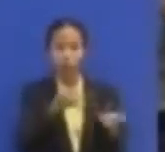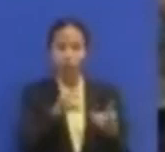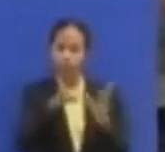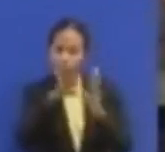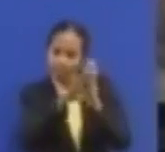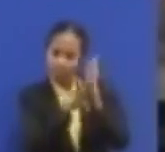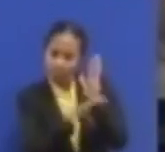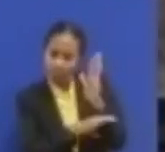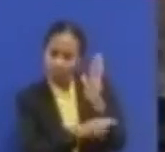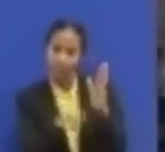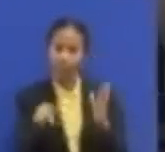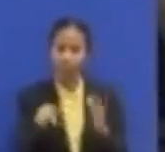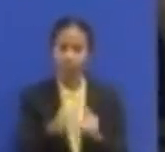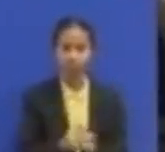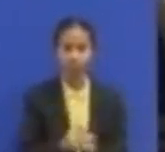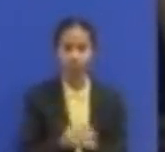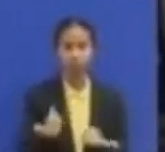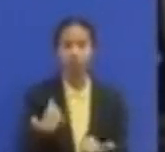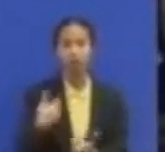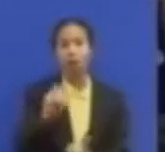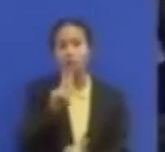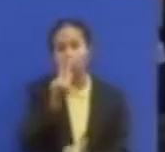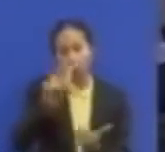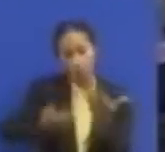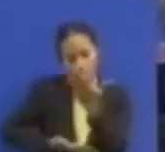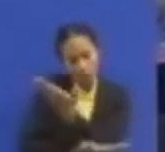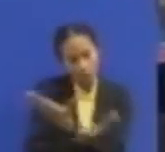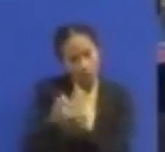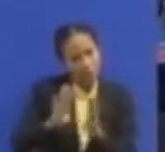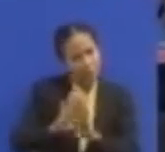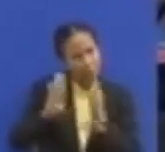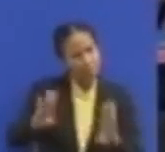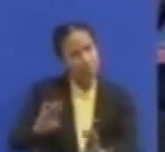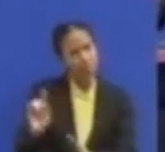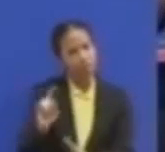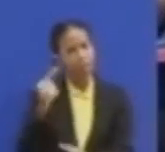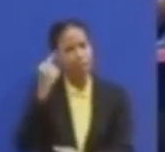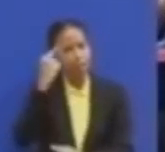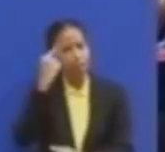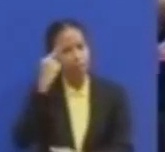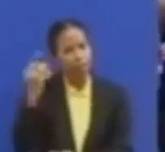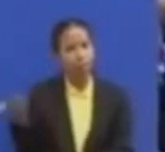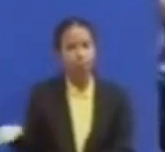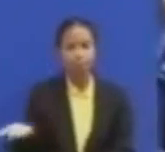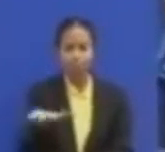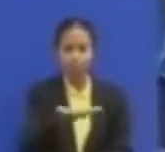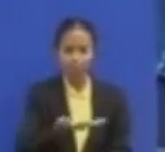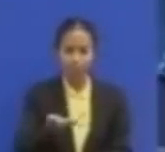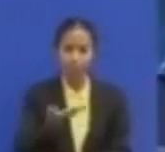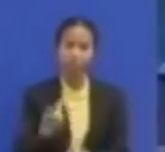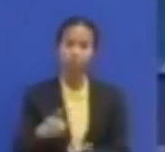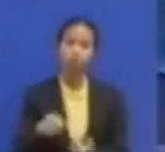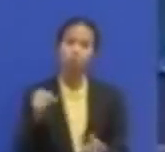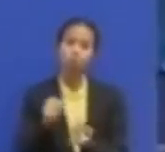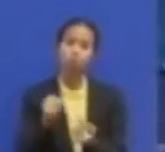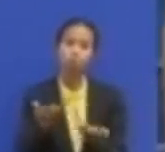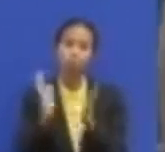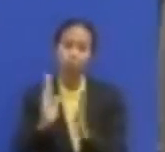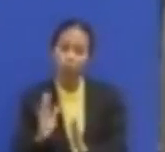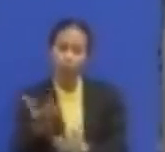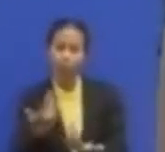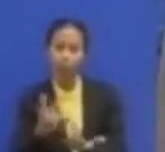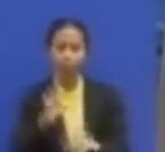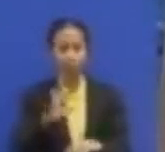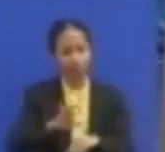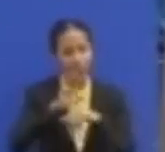ท่านผู้ฟังครับว่าจะเปิดโอกาสหรือว่าอยากให้ว่าที่ประธานรัฐสภาว่าที่ประธานสภาผู้แทนราษฎรว่